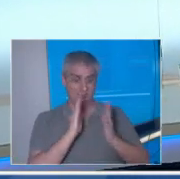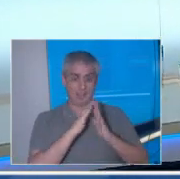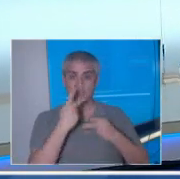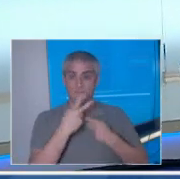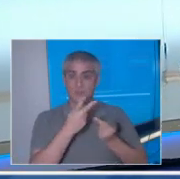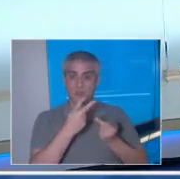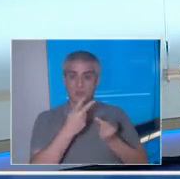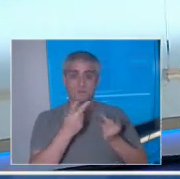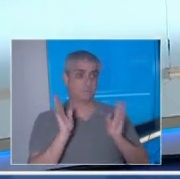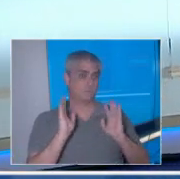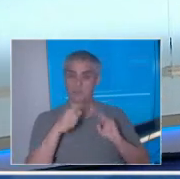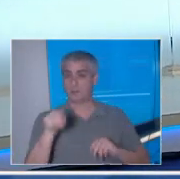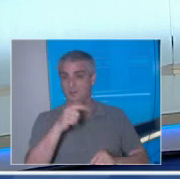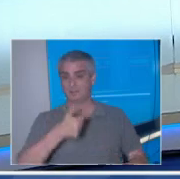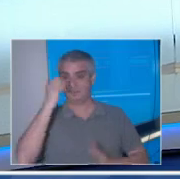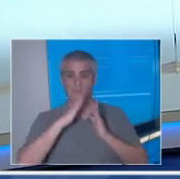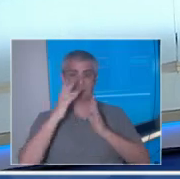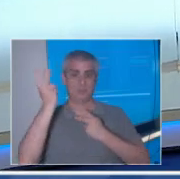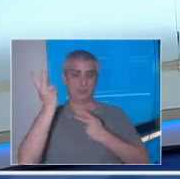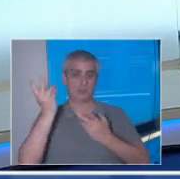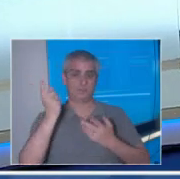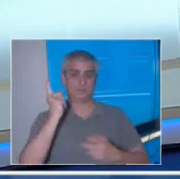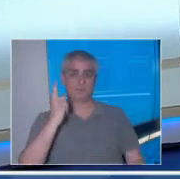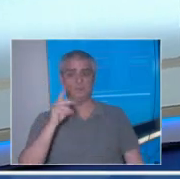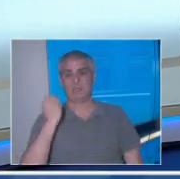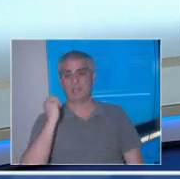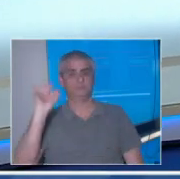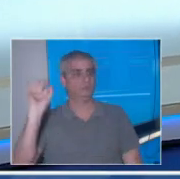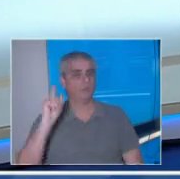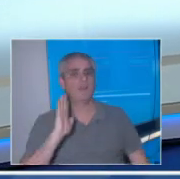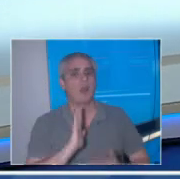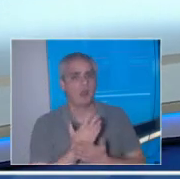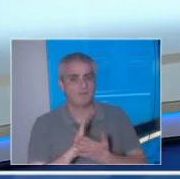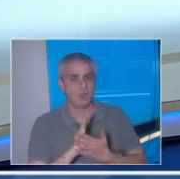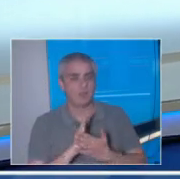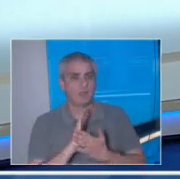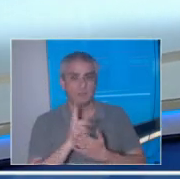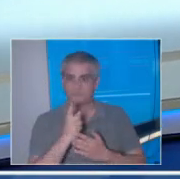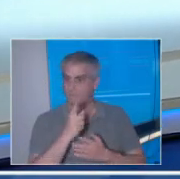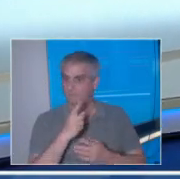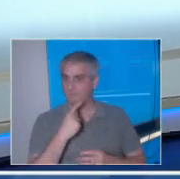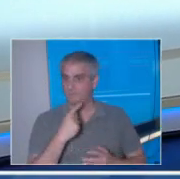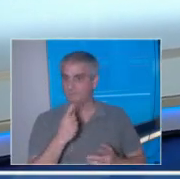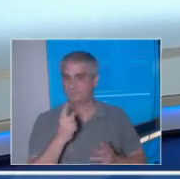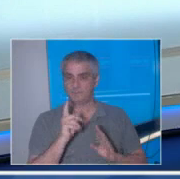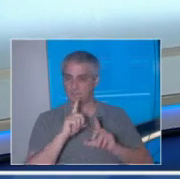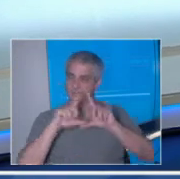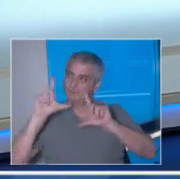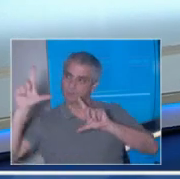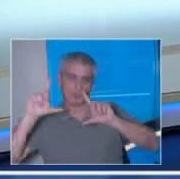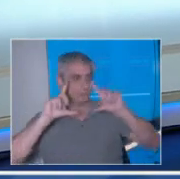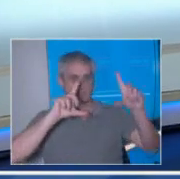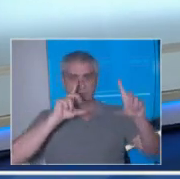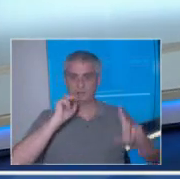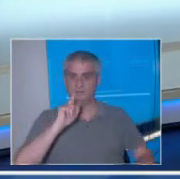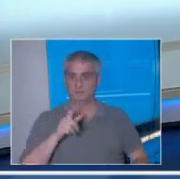חולים? לא לכם, למנהלי בית החולים, זה בסמכות שלהם. לקבוע. כן. האם מה לעשות, לתלות שלט פה, לתלות שלט שם. ואפשר